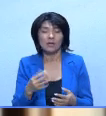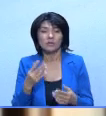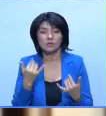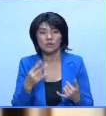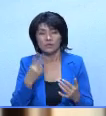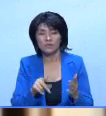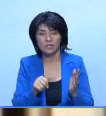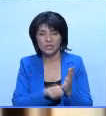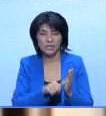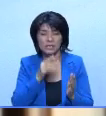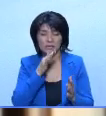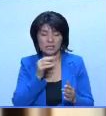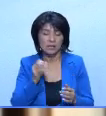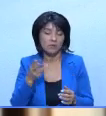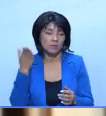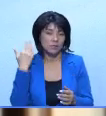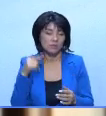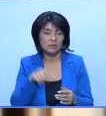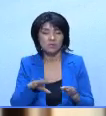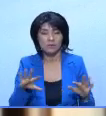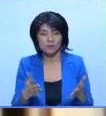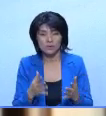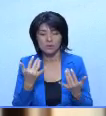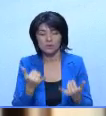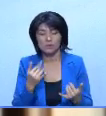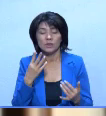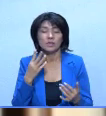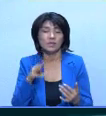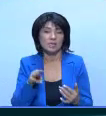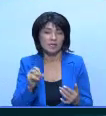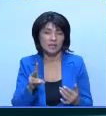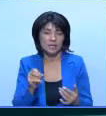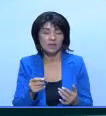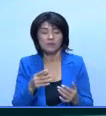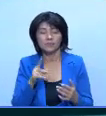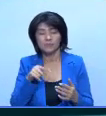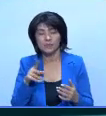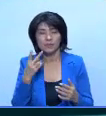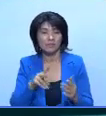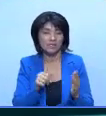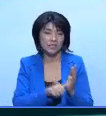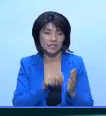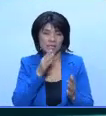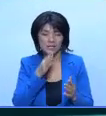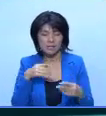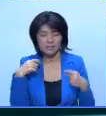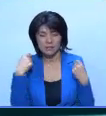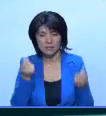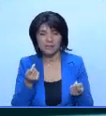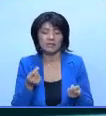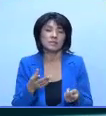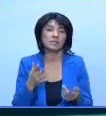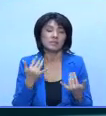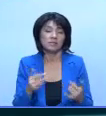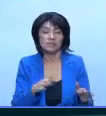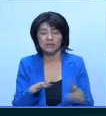прошло с этого события и сегодня деньги отмечают 26 летия на первых купюрах были изображены деятели культуры политики